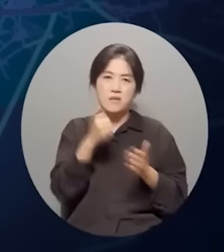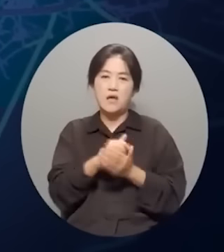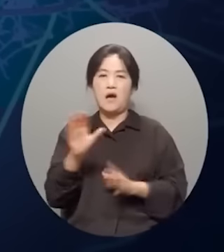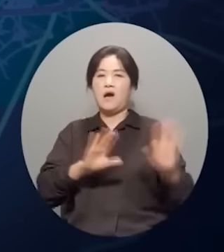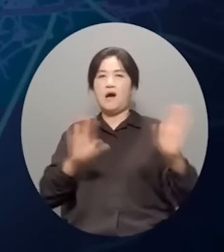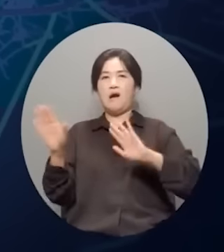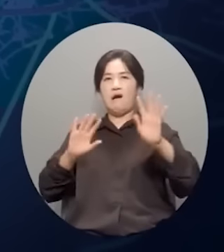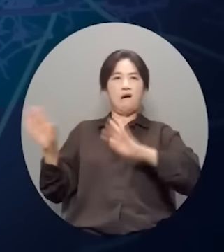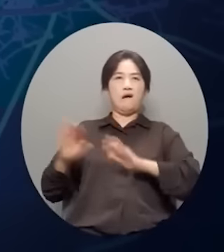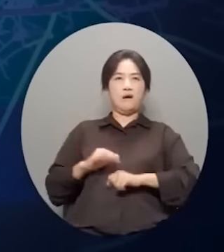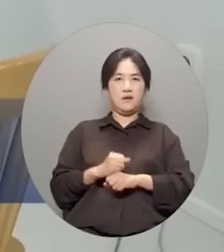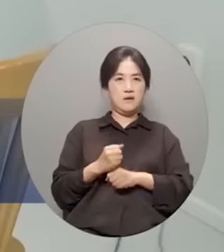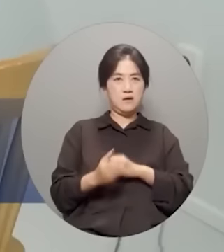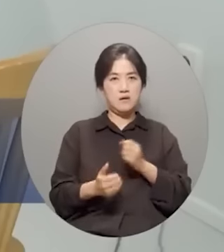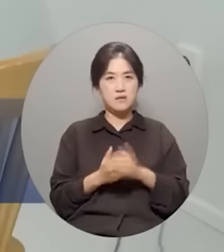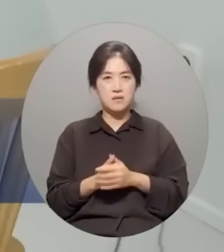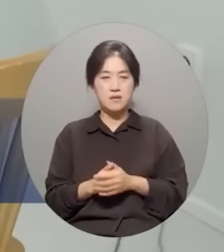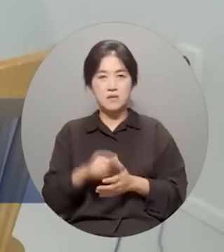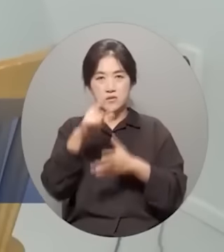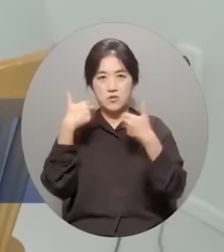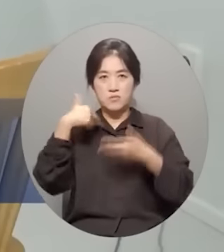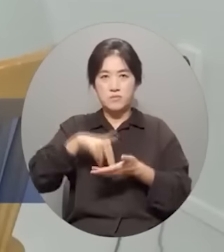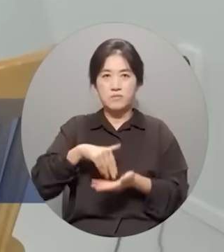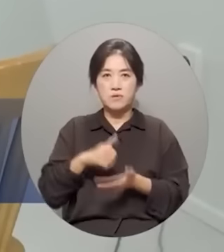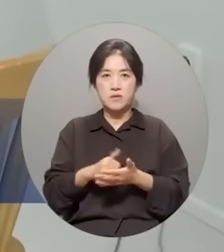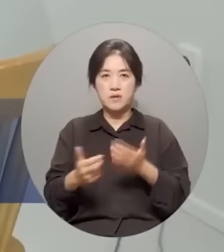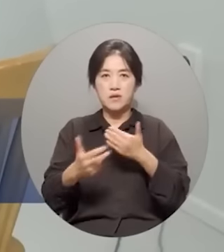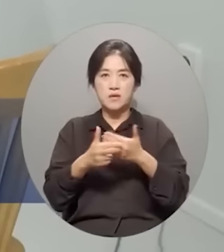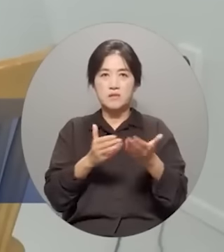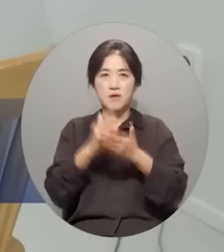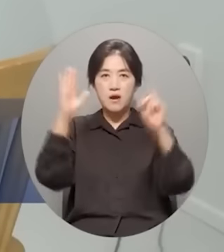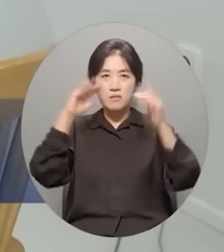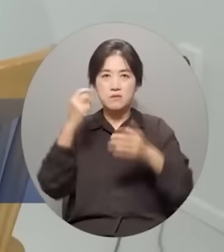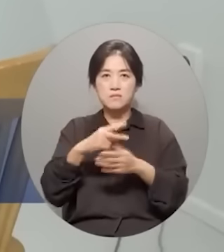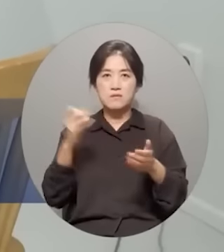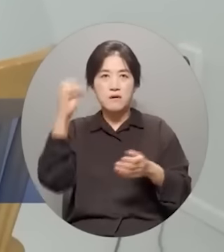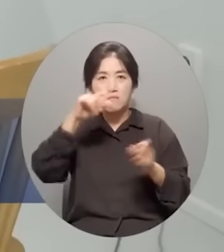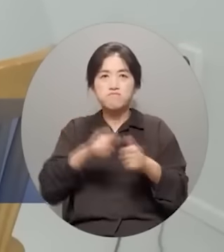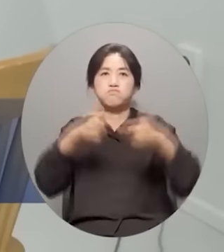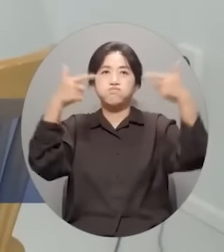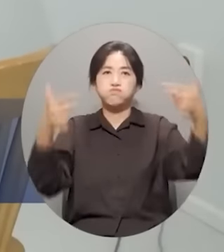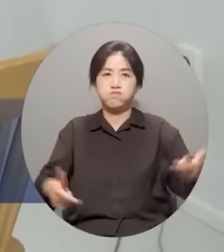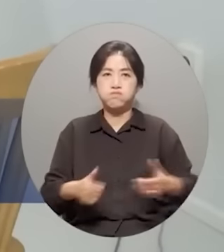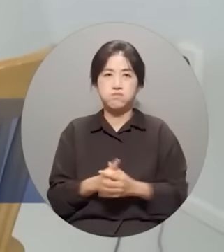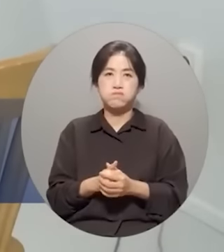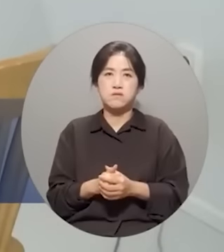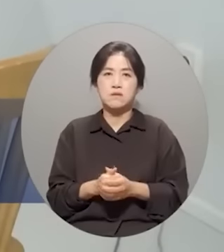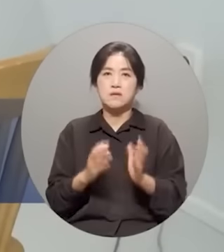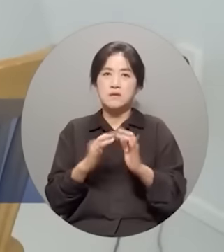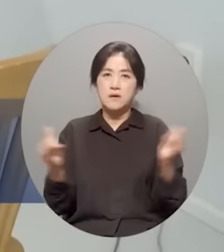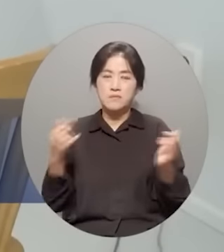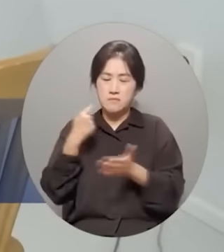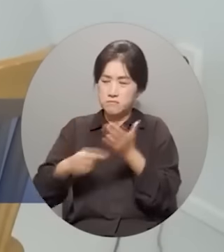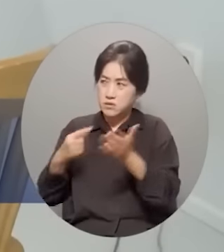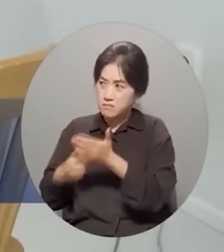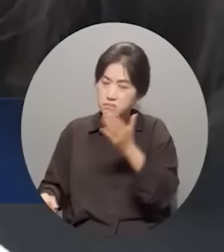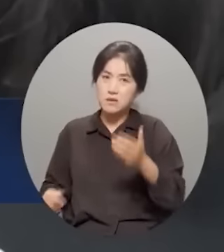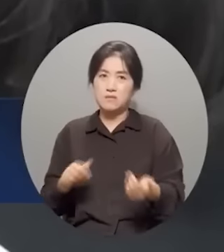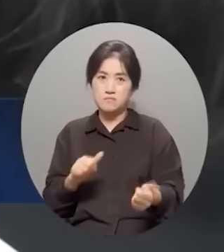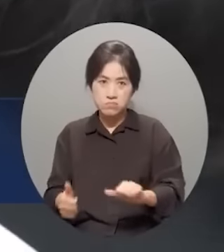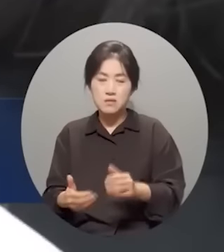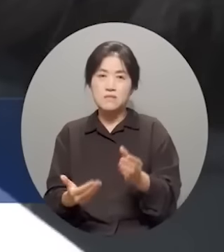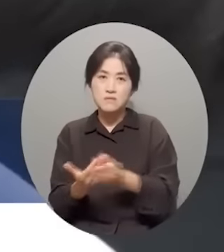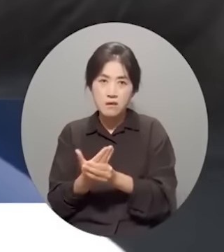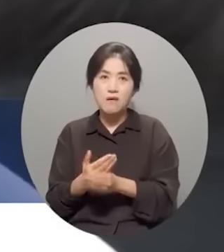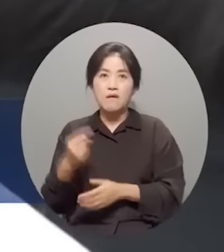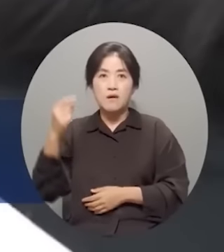습니다 정부 입장에서는 2천 명이나 갑자기 무리한 증언을 해서 사람들이 이렇게 피해를 입고 있는데